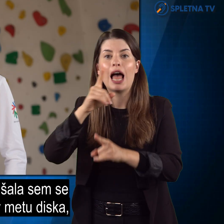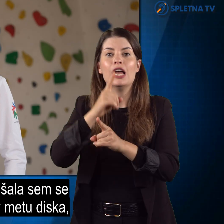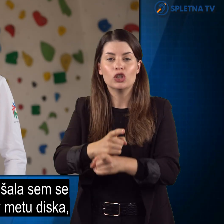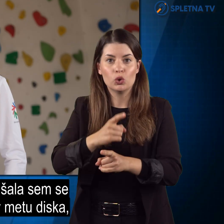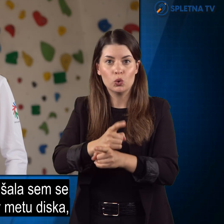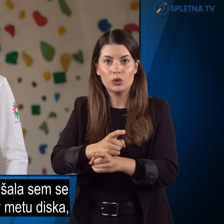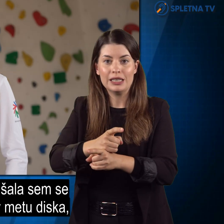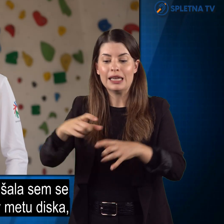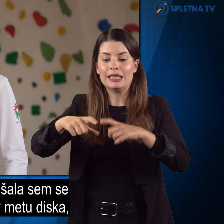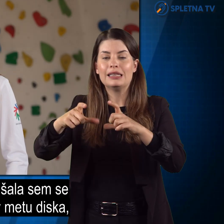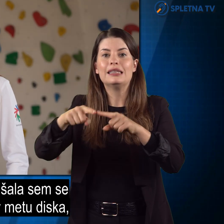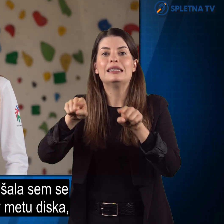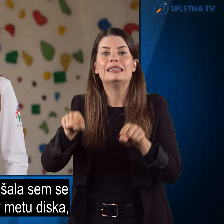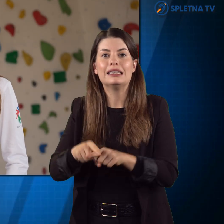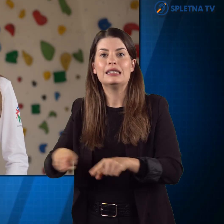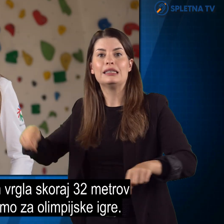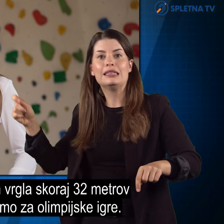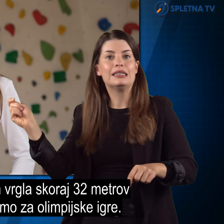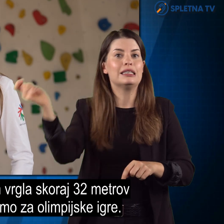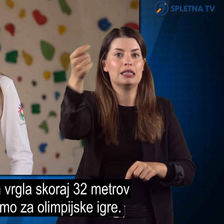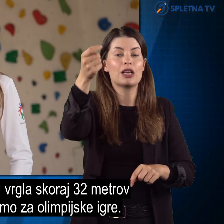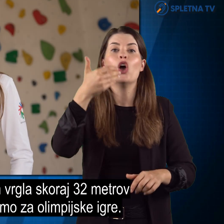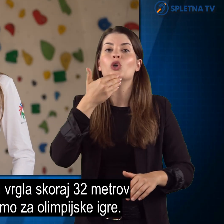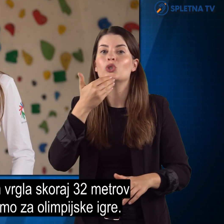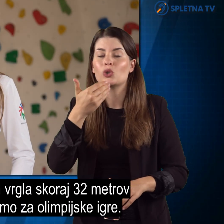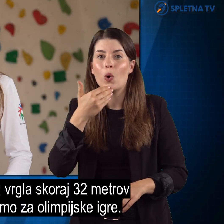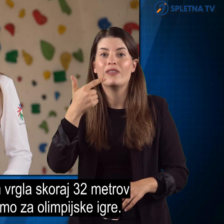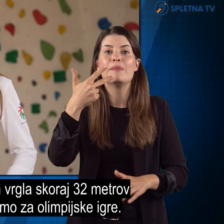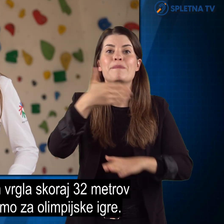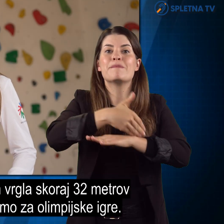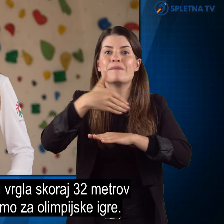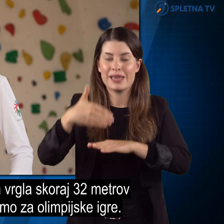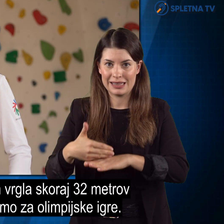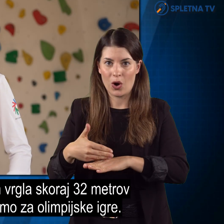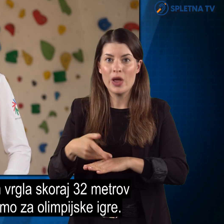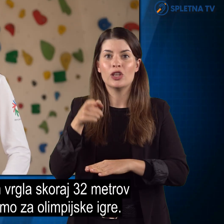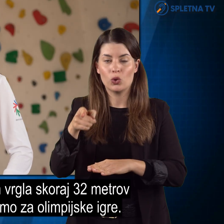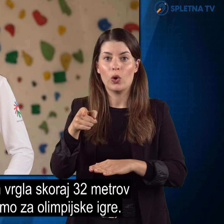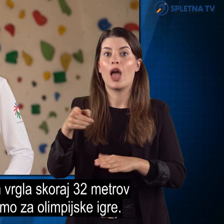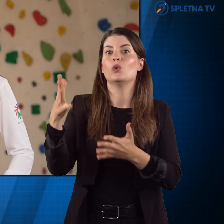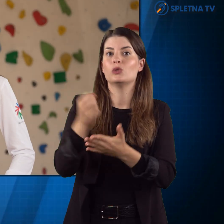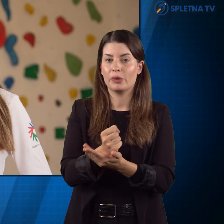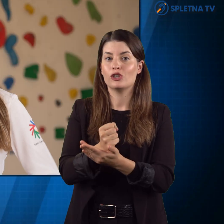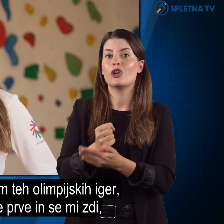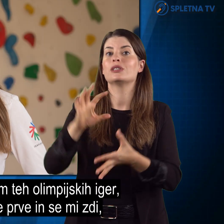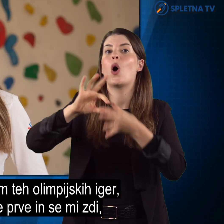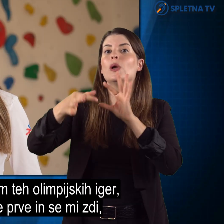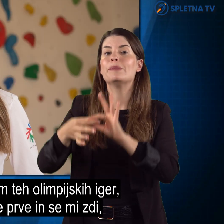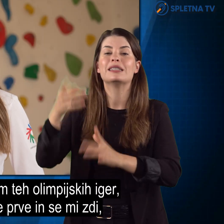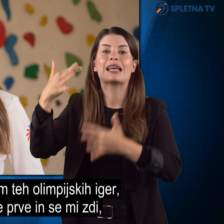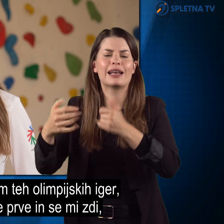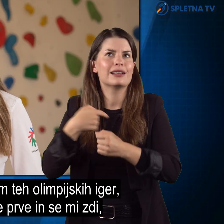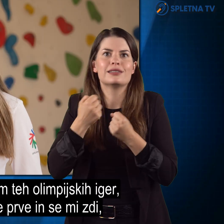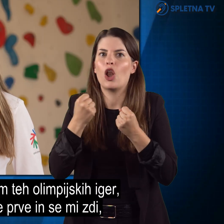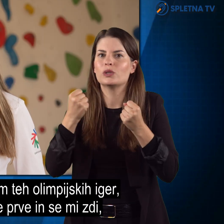tudi v metu diska, pri katerem sem vrgla skoraj 32 metrov in naredila normo za olimpijske igre. Zelo se veselim